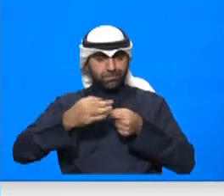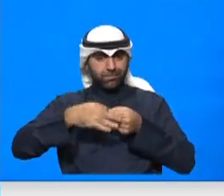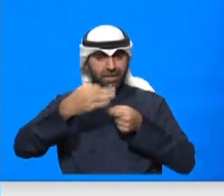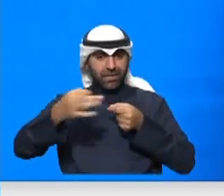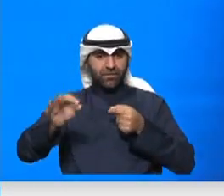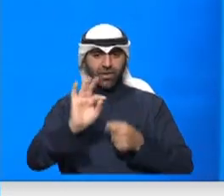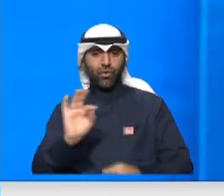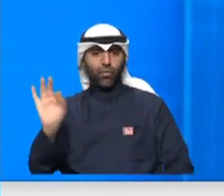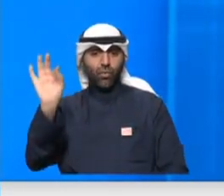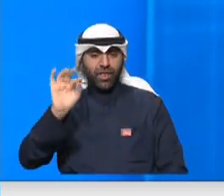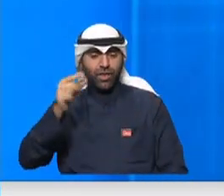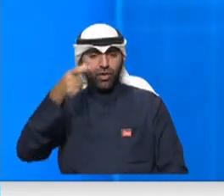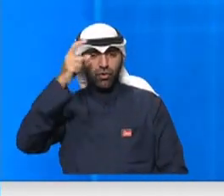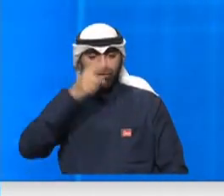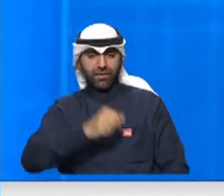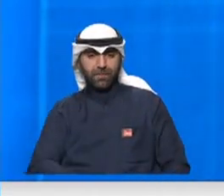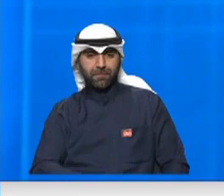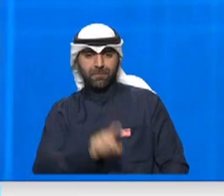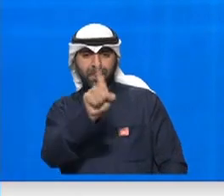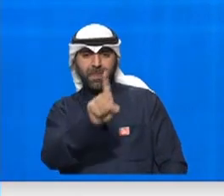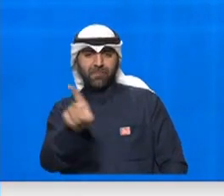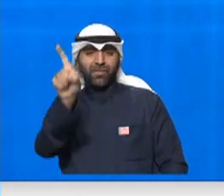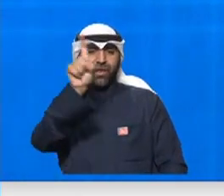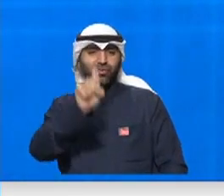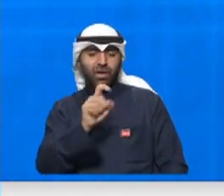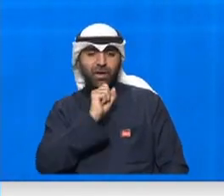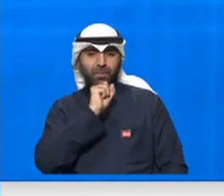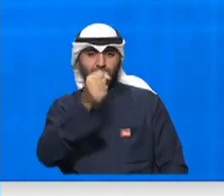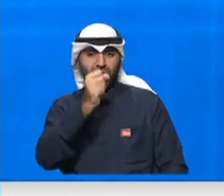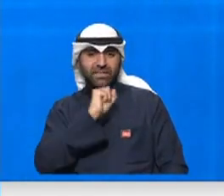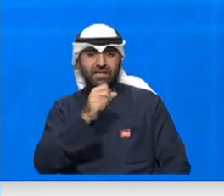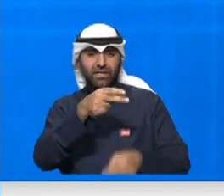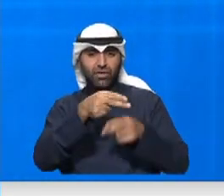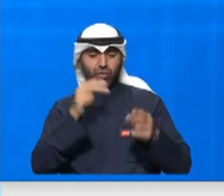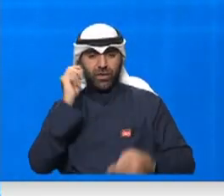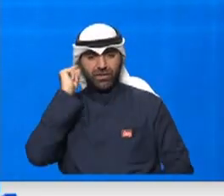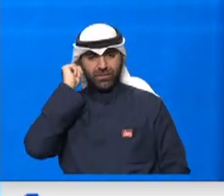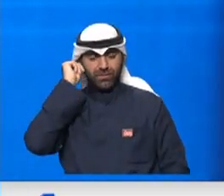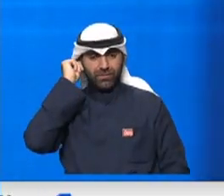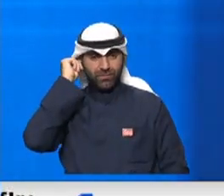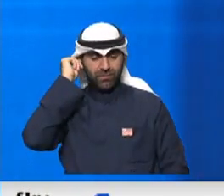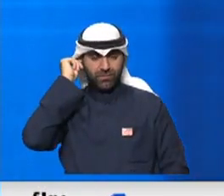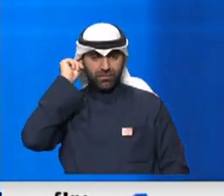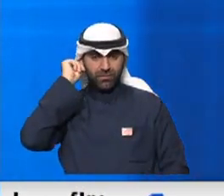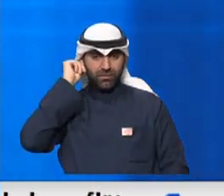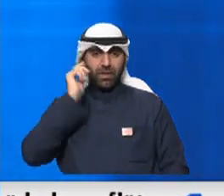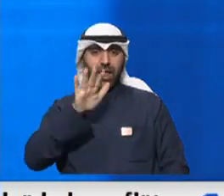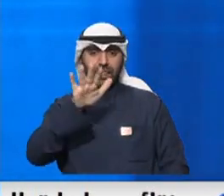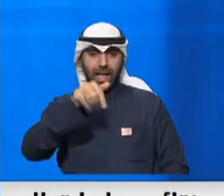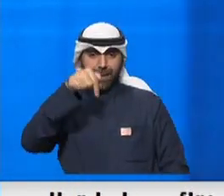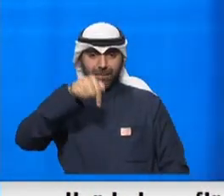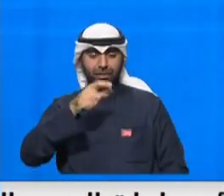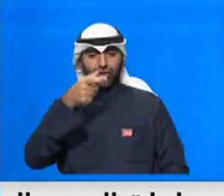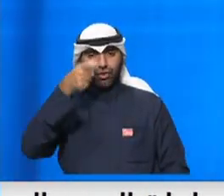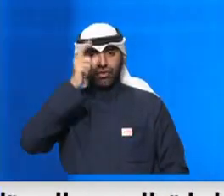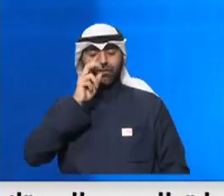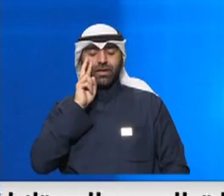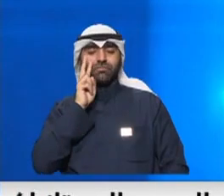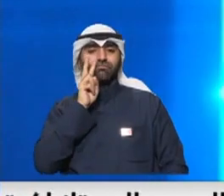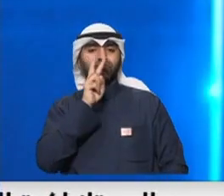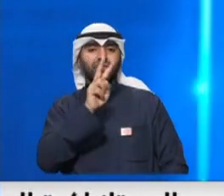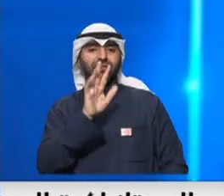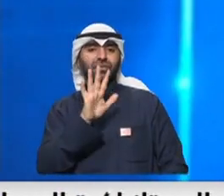إيمان ديمرهان. إيمان، بعد التحية، لا شك أن تركيا دخلت مرحلة التركيز على رفع الأنقاض بعد توقف عمليات